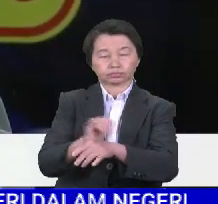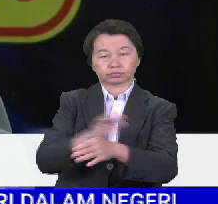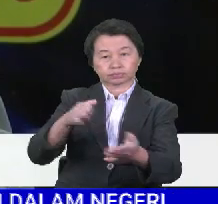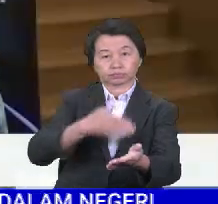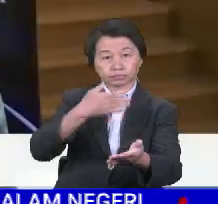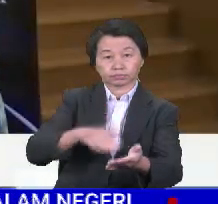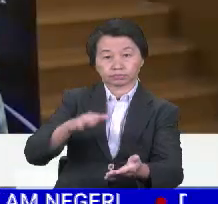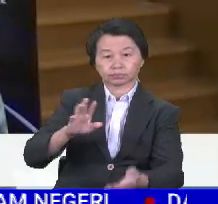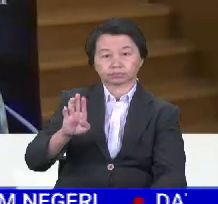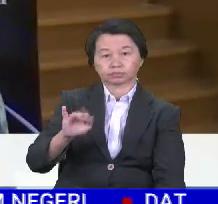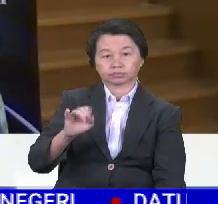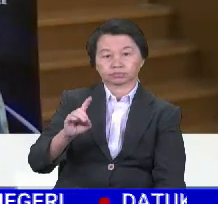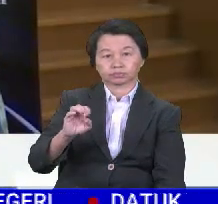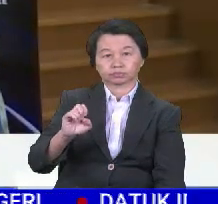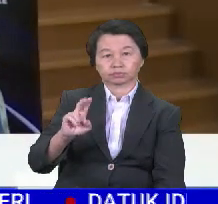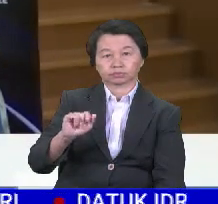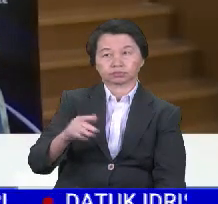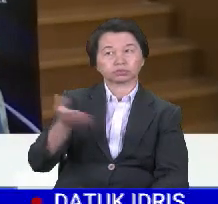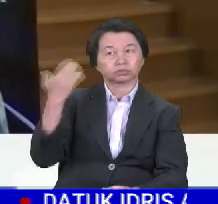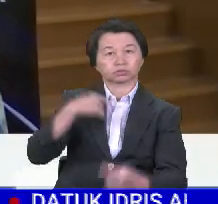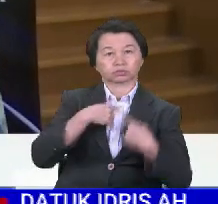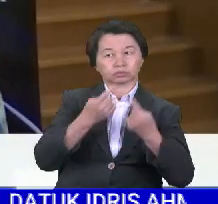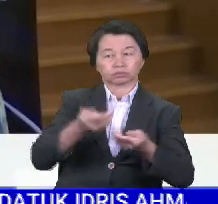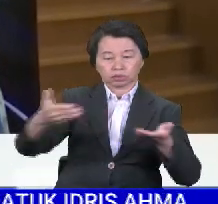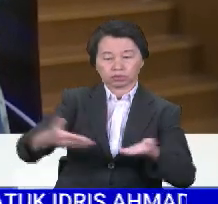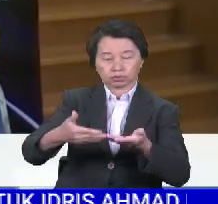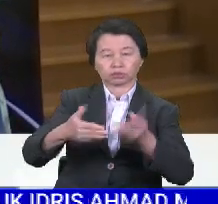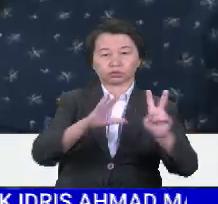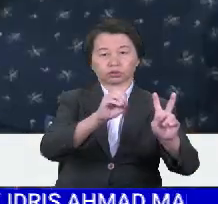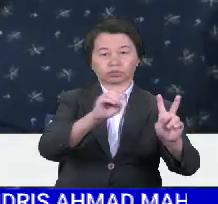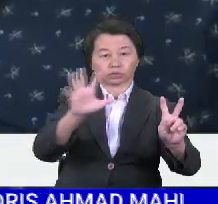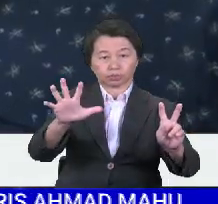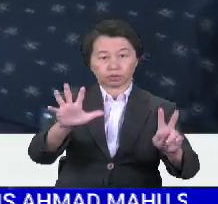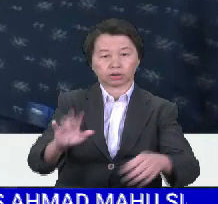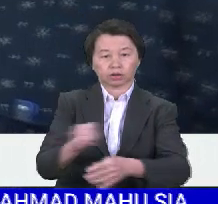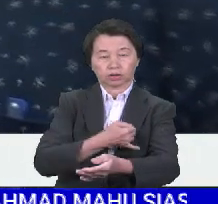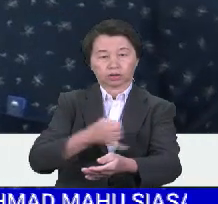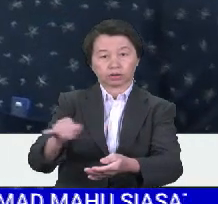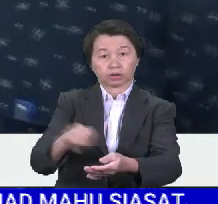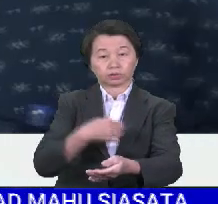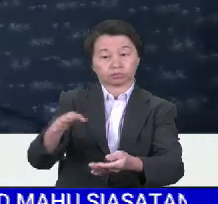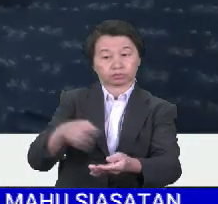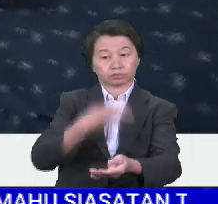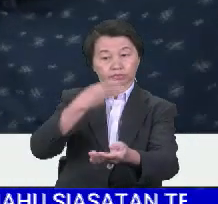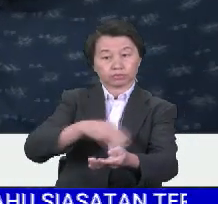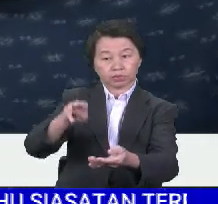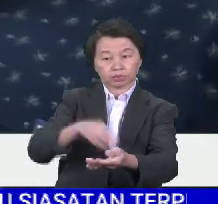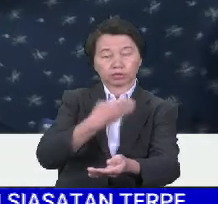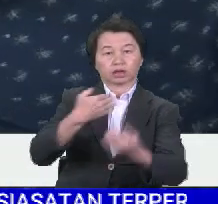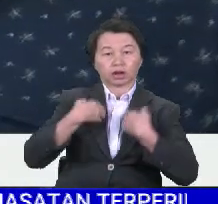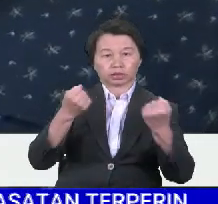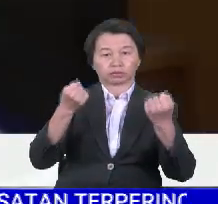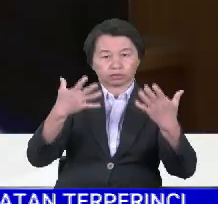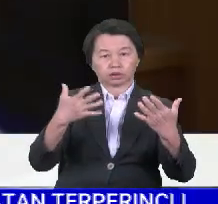bidayuh sejak ia mula diperkenalkan pada tahun 2005. Menurut beliau, industri muzik bidayuh kini mempunyai